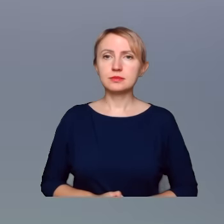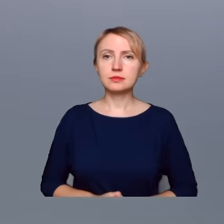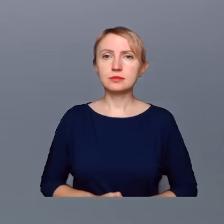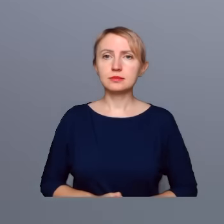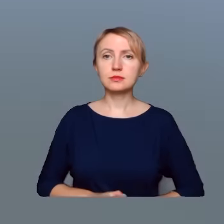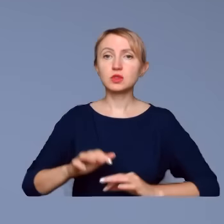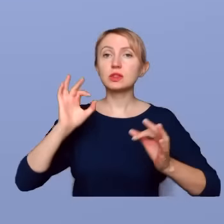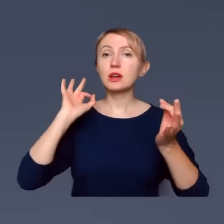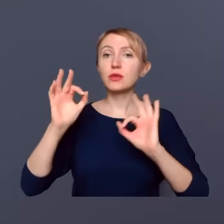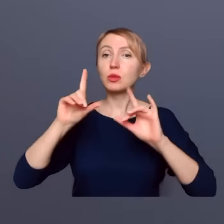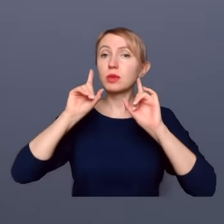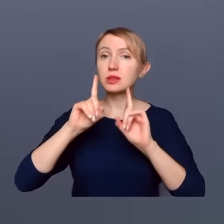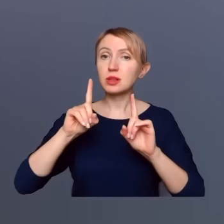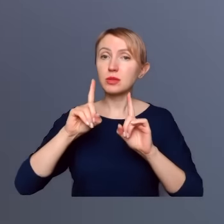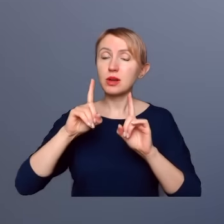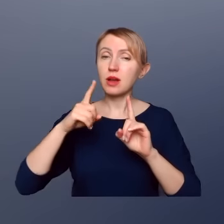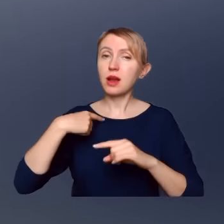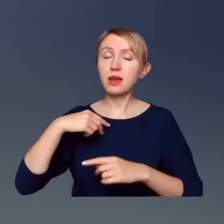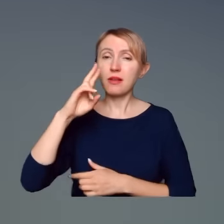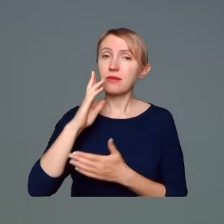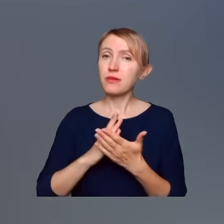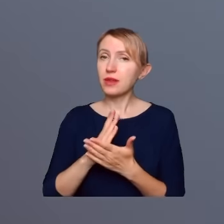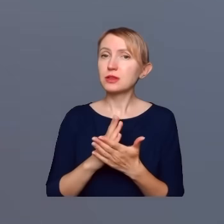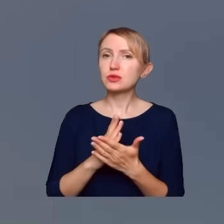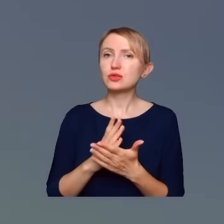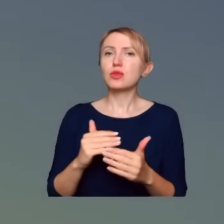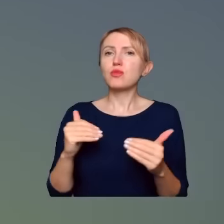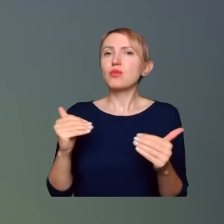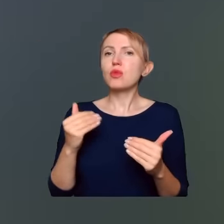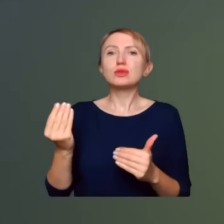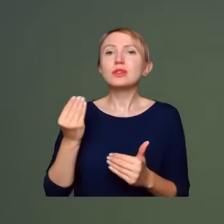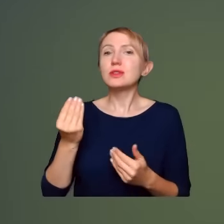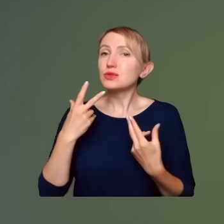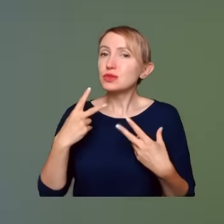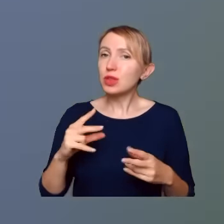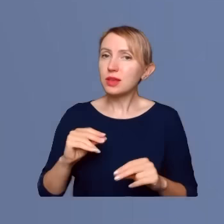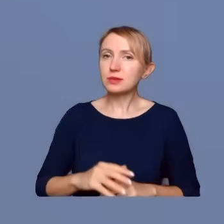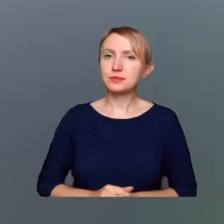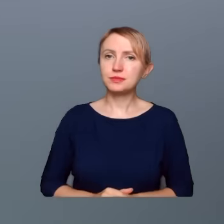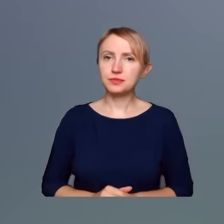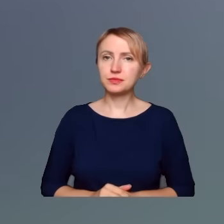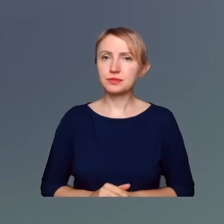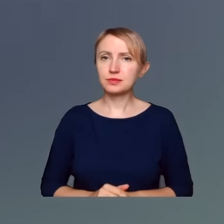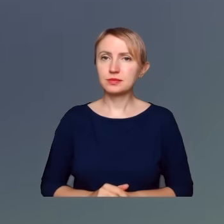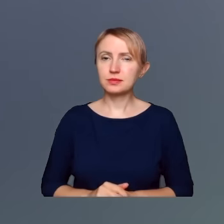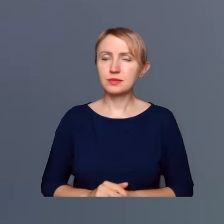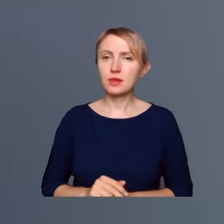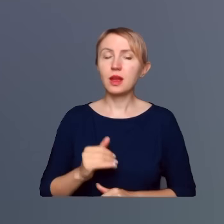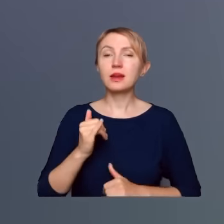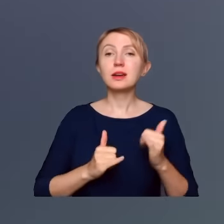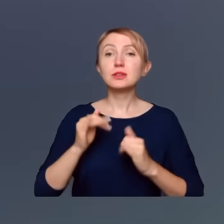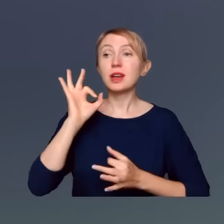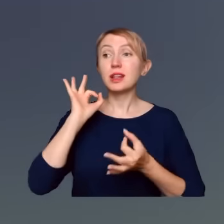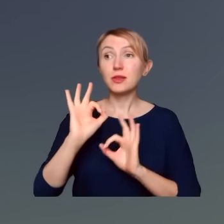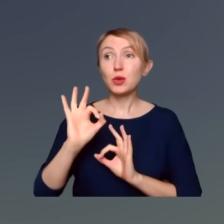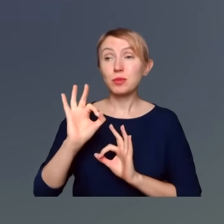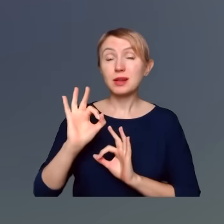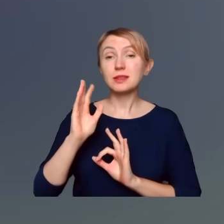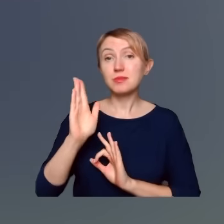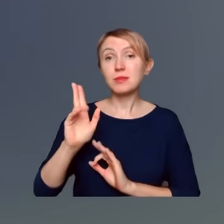prawdziwa, a wierzę, że być może jeszcze nie, ale gdyby ta informacja się potwierdziła, gdyby była